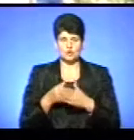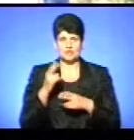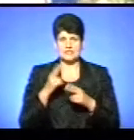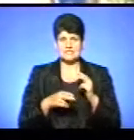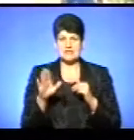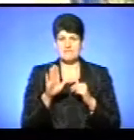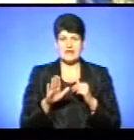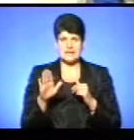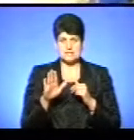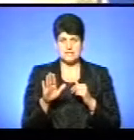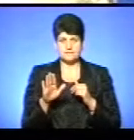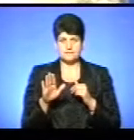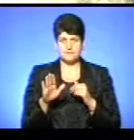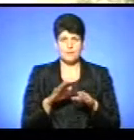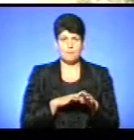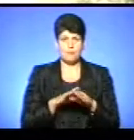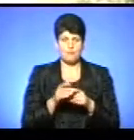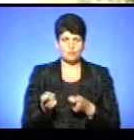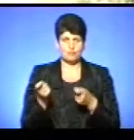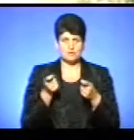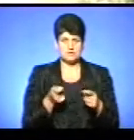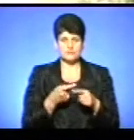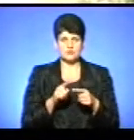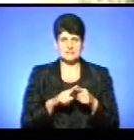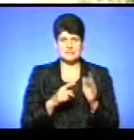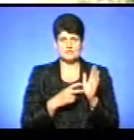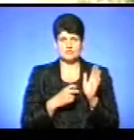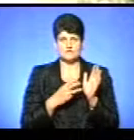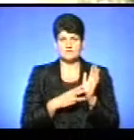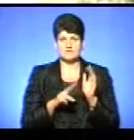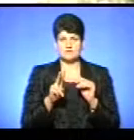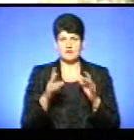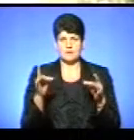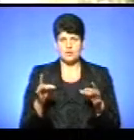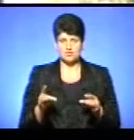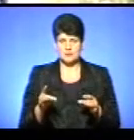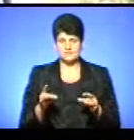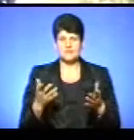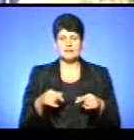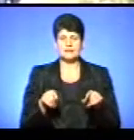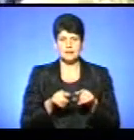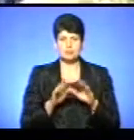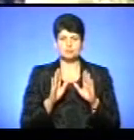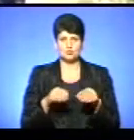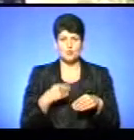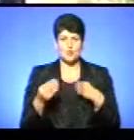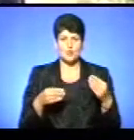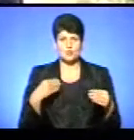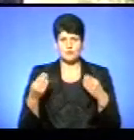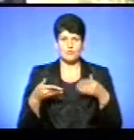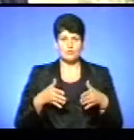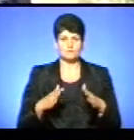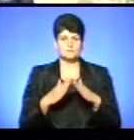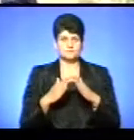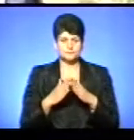вересня повну поставку. Це 782 пакунки, які також будуть роздані по пологових